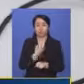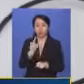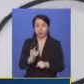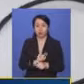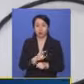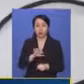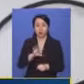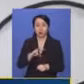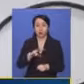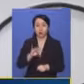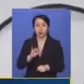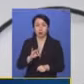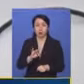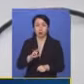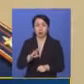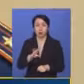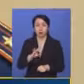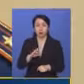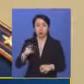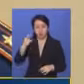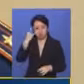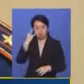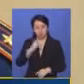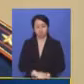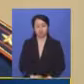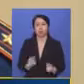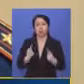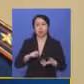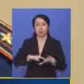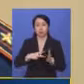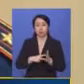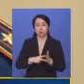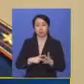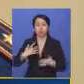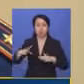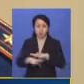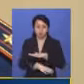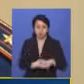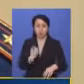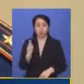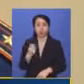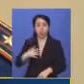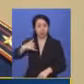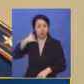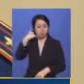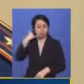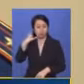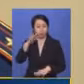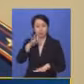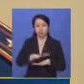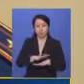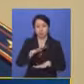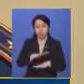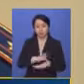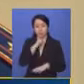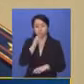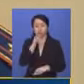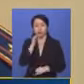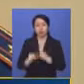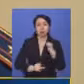сайтах OLX, Колеса и Инстаграм. Одной из популярных схем за владение денежными средствами является телефонный звонок из банка. В ходе